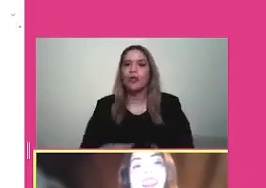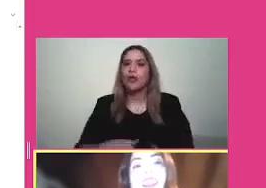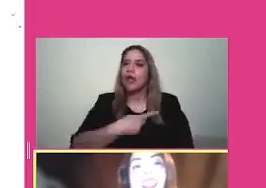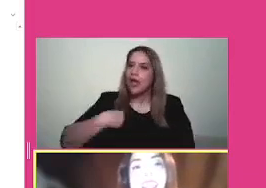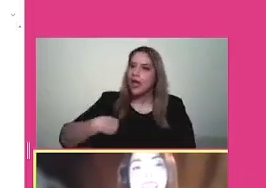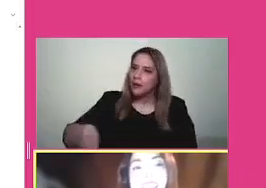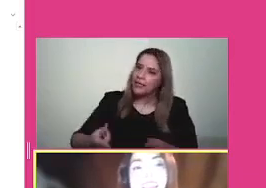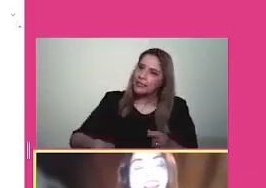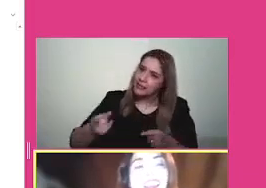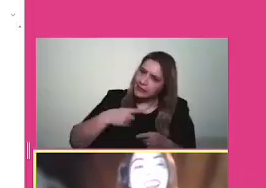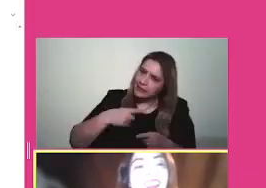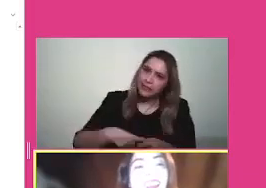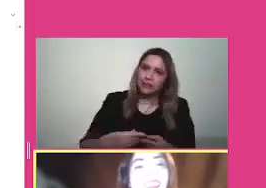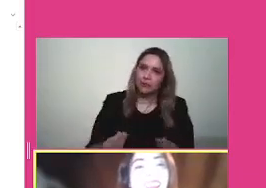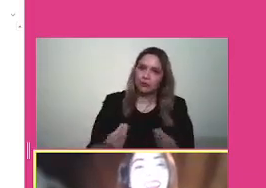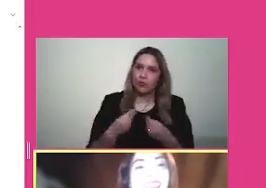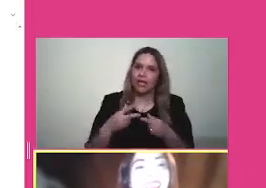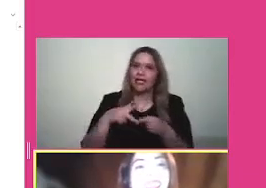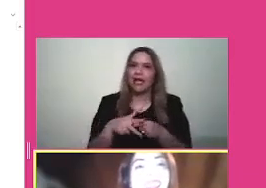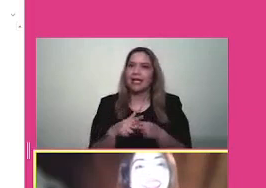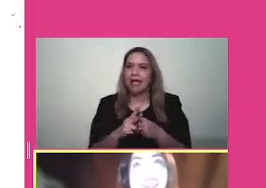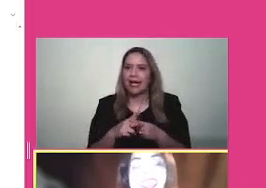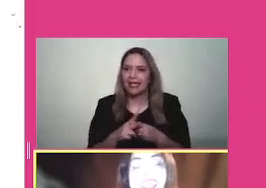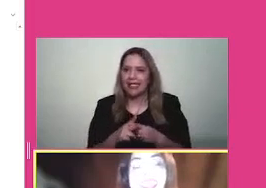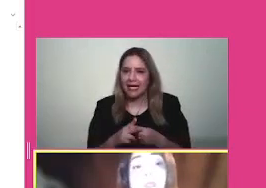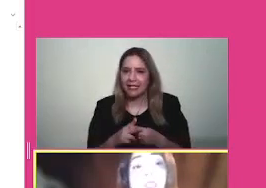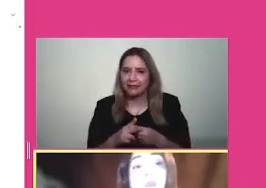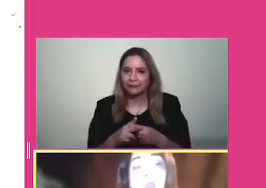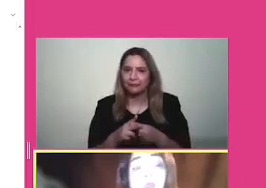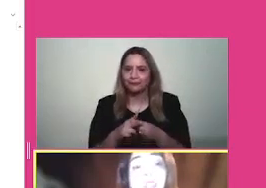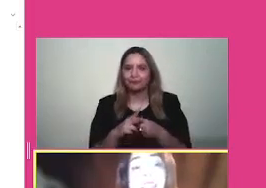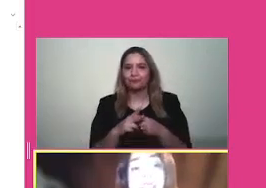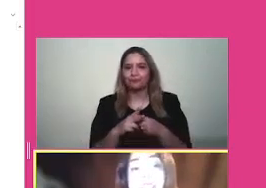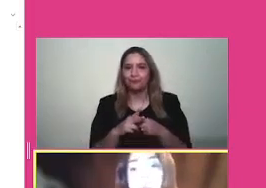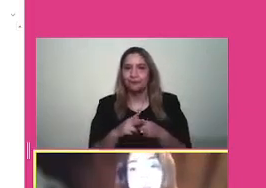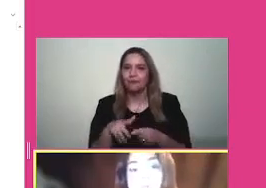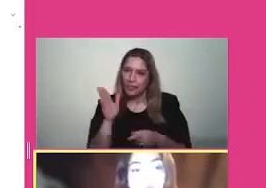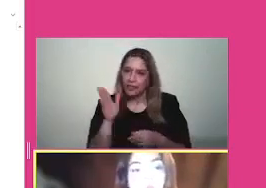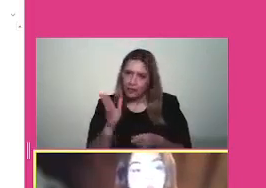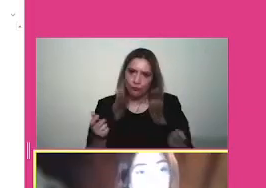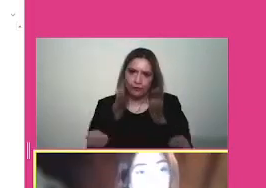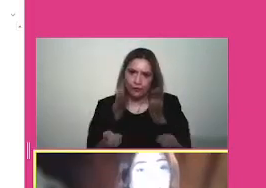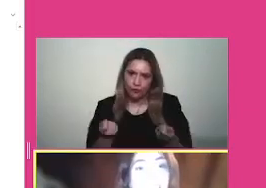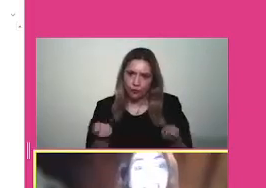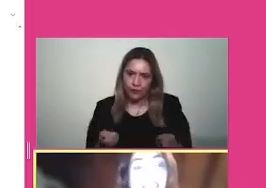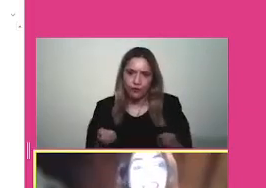άλλα εργαλεία έτσι στα χέρια μας να μπορούμε να τα χρησιμοποιήσουμε